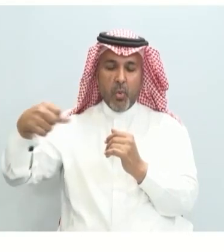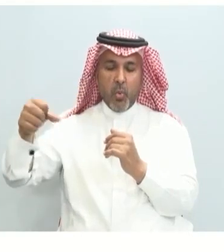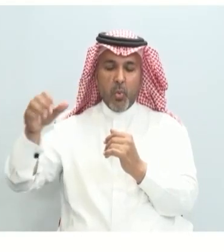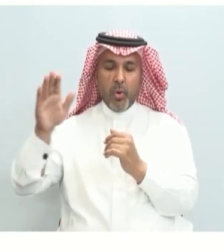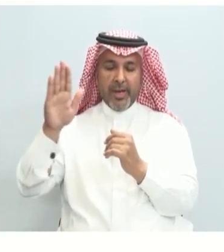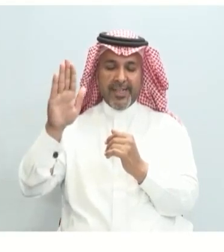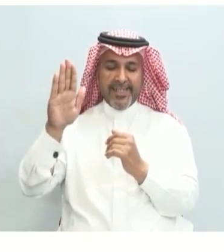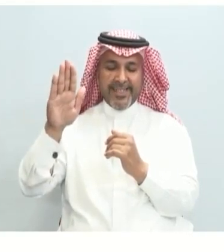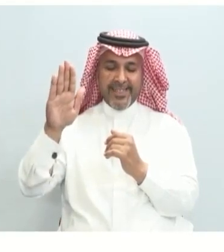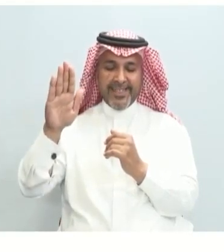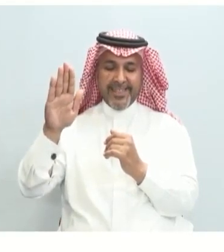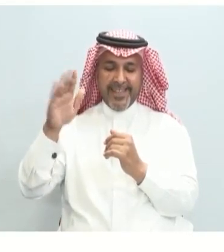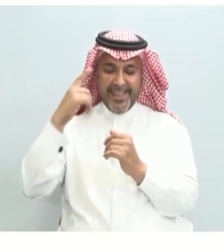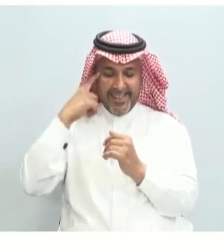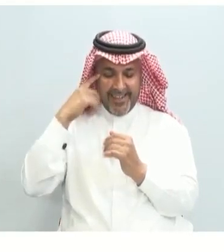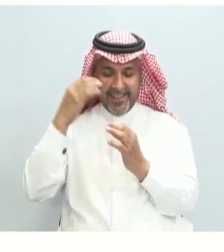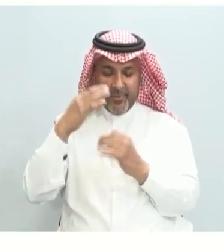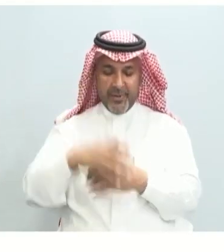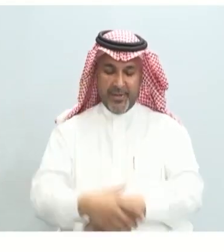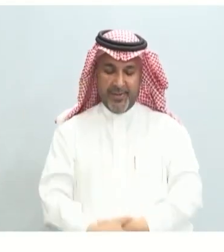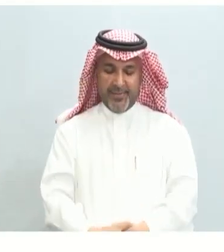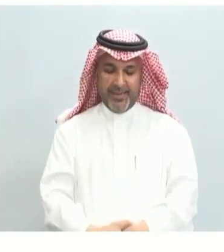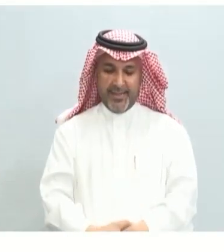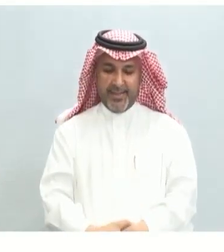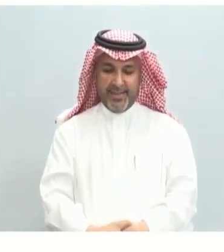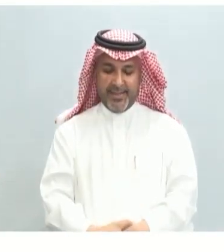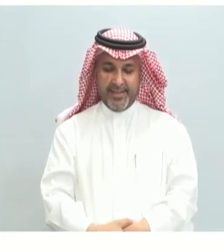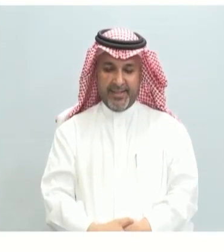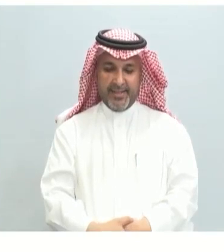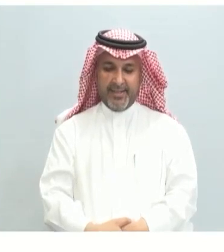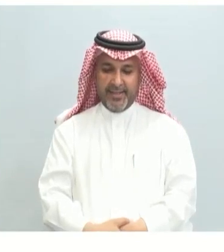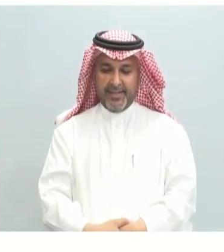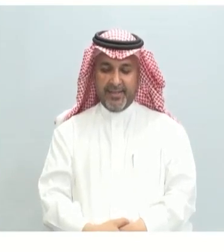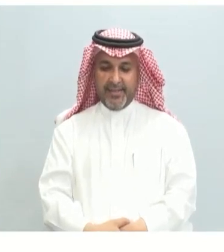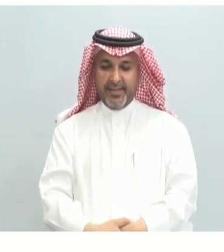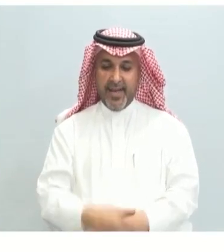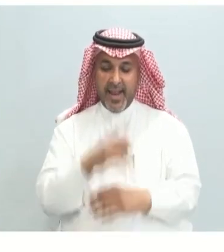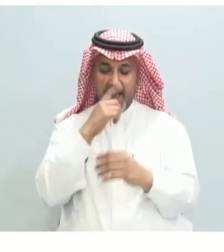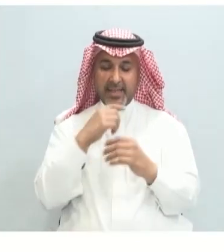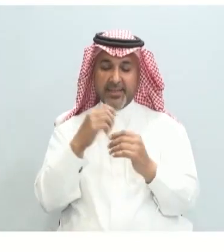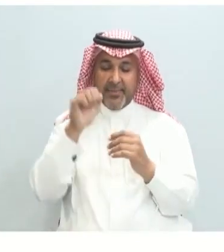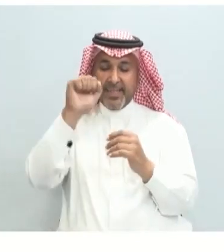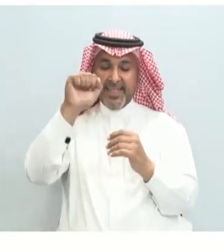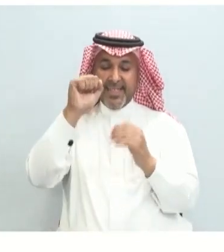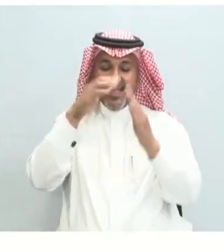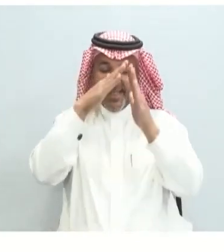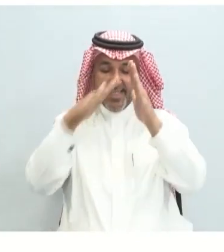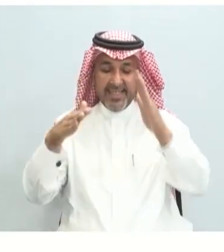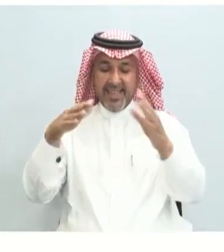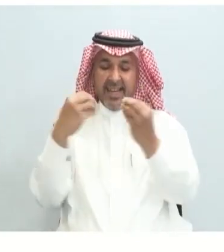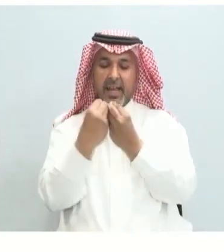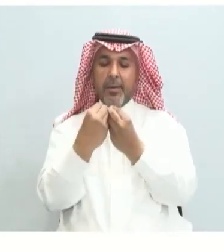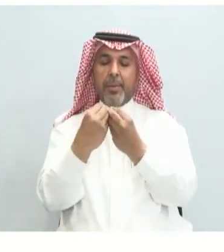الضلع لاحظنا ايضا انه دائما يكون الضلع اللي يكون لوحده هو نفس يعني تسميه مع